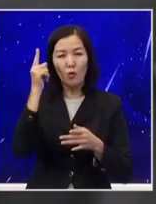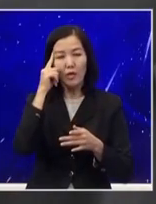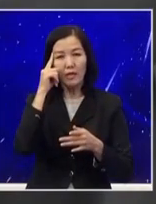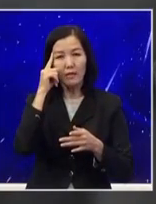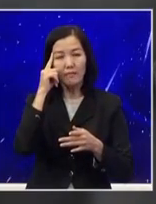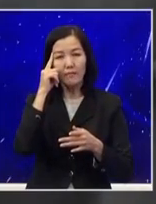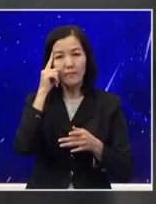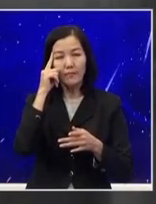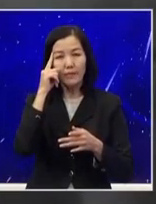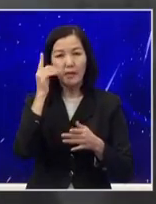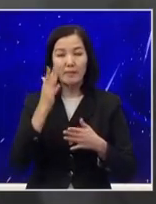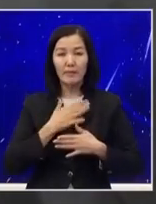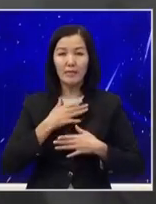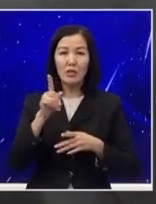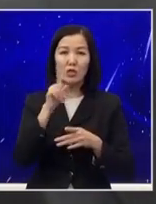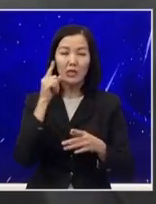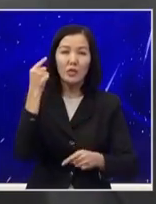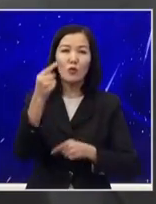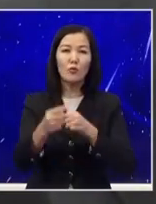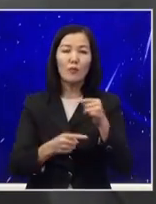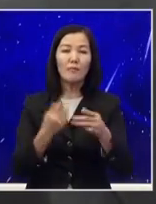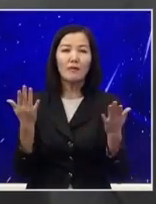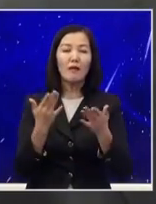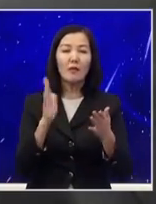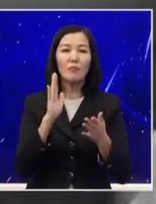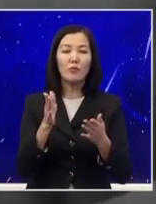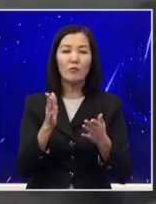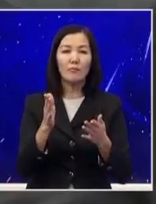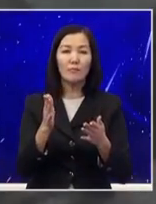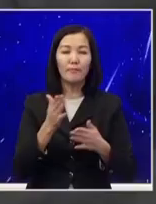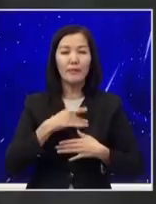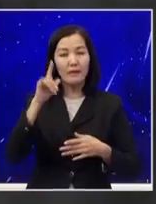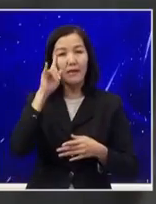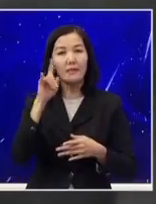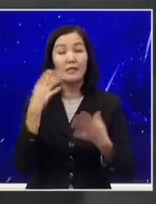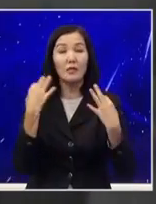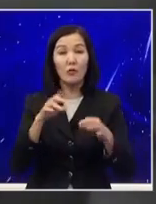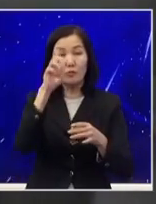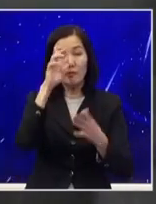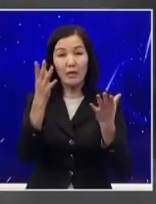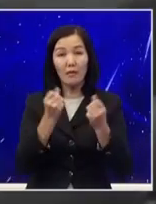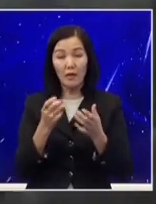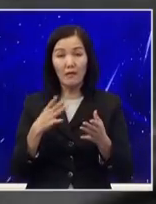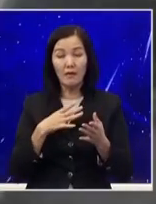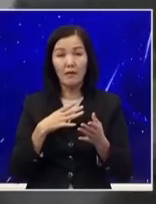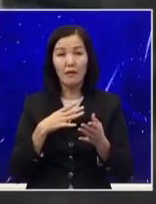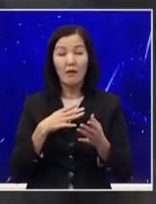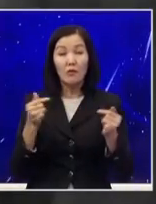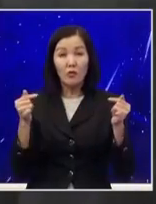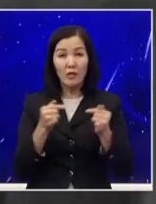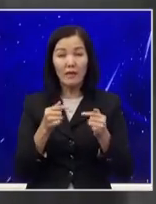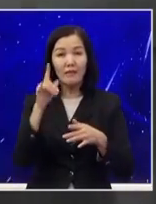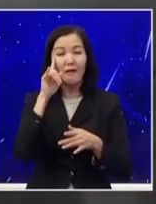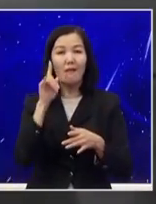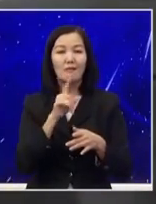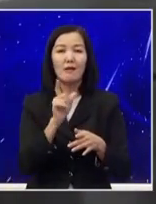тағы ақсақалдар. Біздің ұрпағымыз қалай болады болашақта. Біз қазақтың тәуелсіз мемлекеті болдық. Ал енді соған лайықты